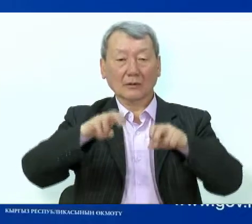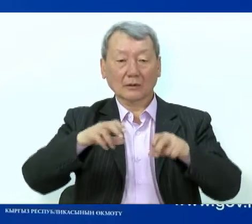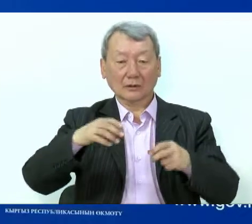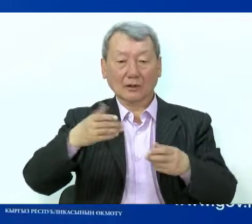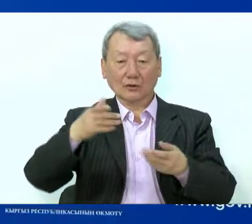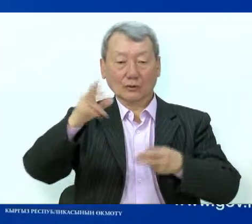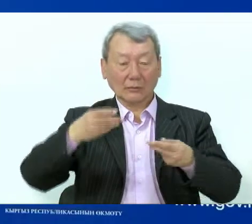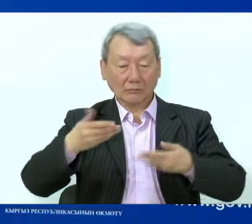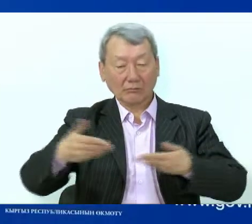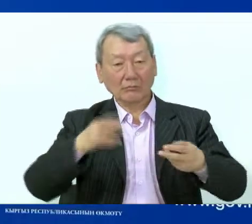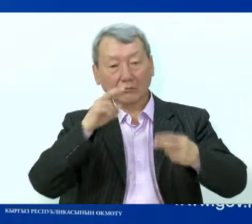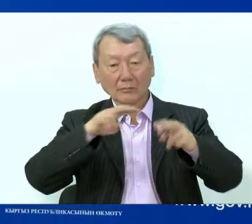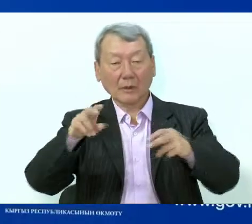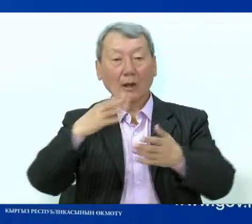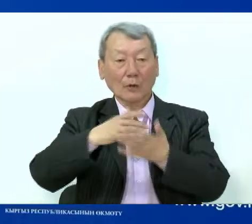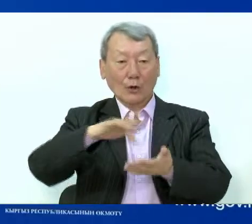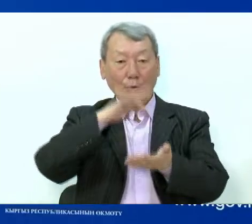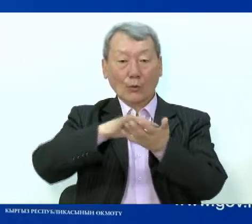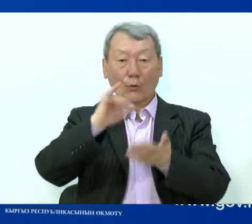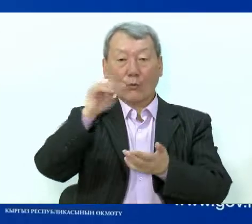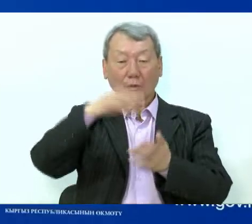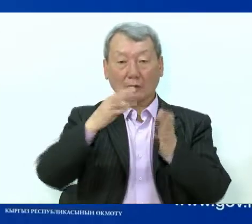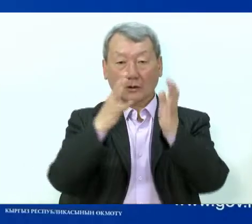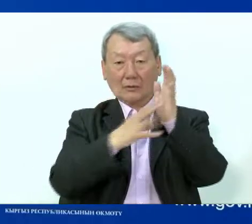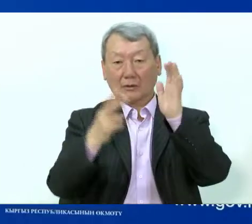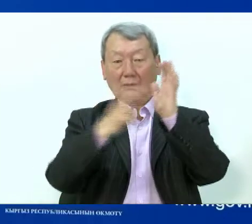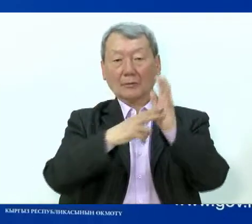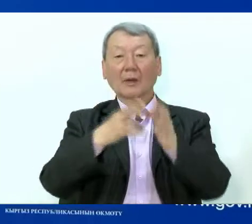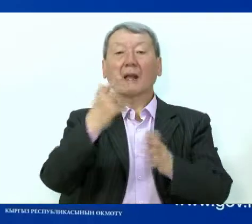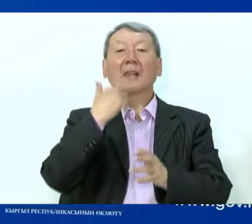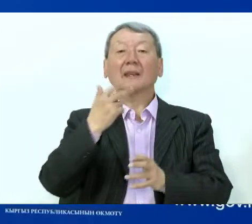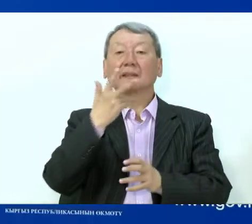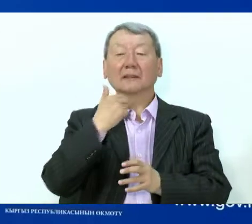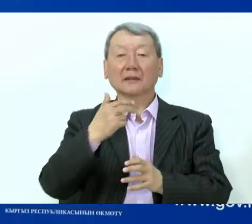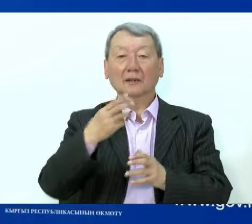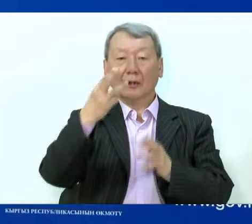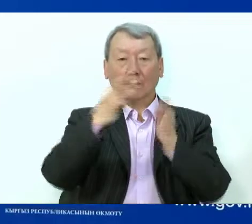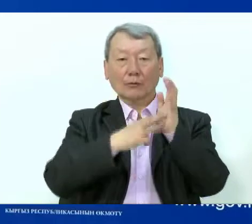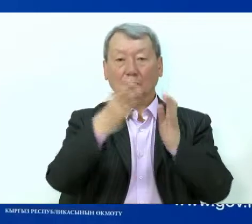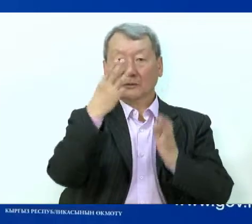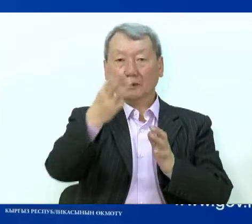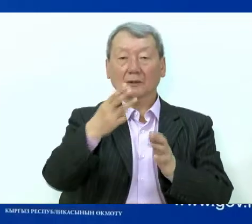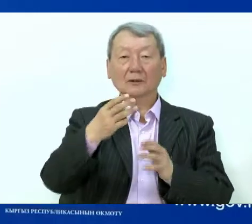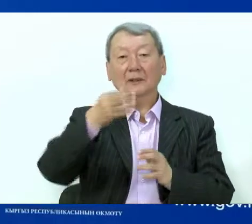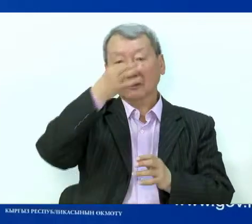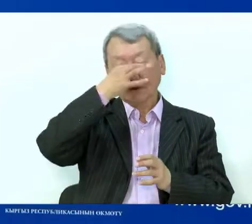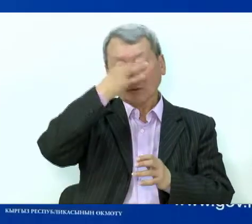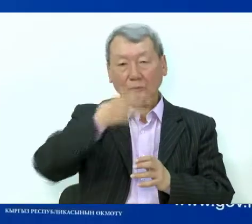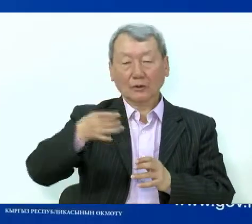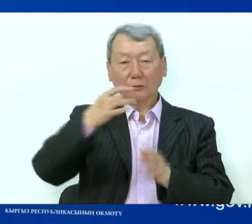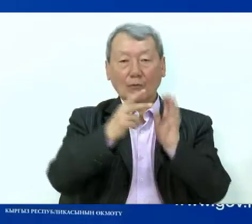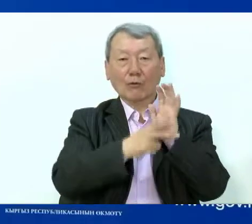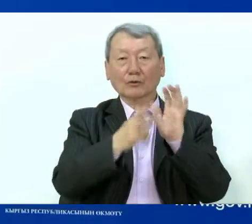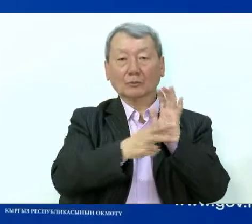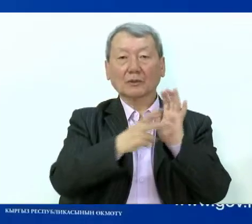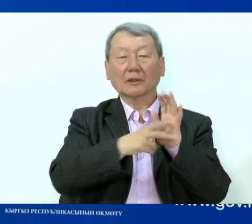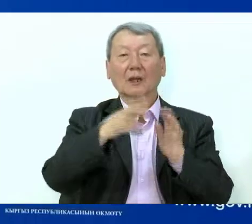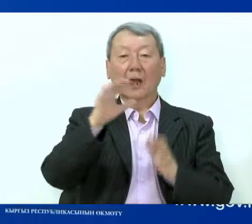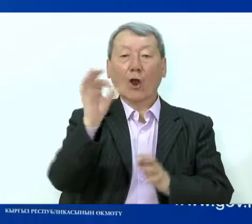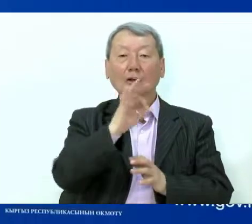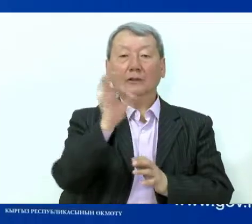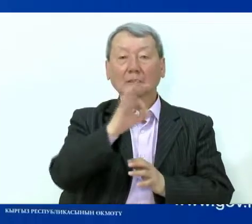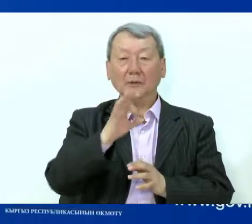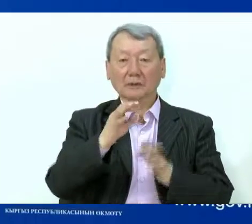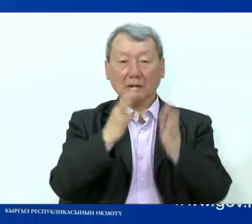пеший патруль. По ГУВД города Бишкек 97 постов, Ленинский район 83, Свердловский район 80,